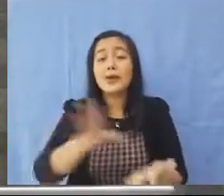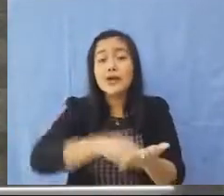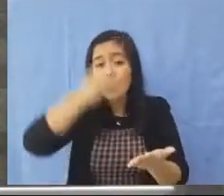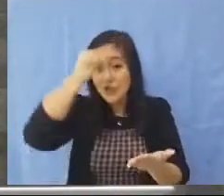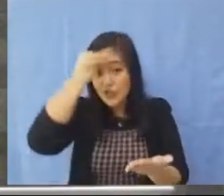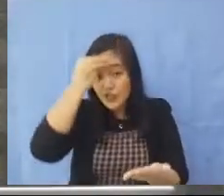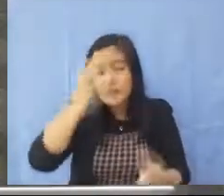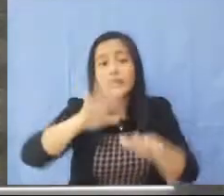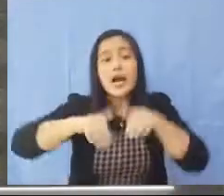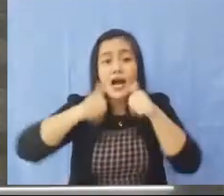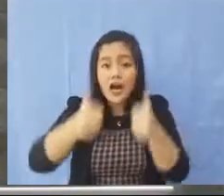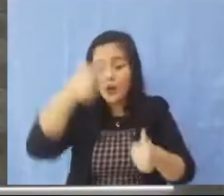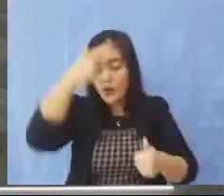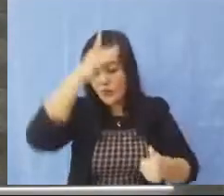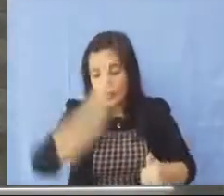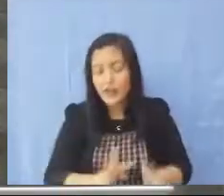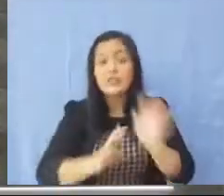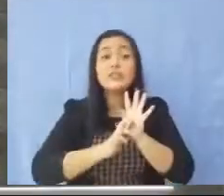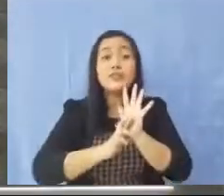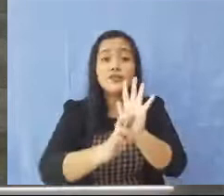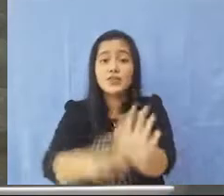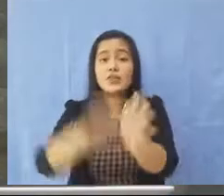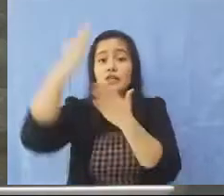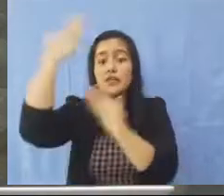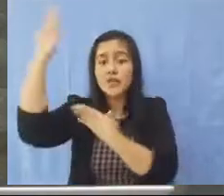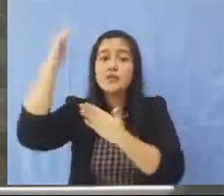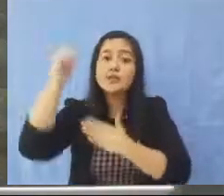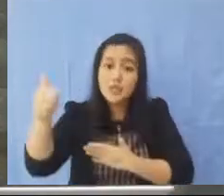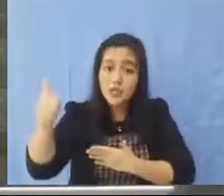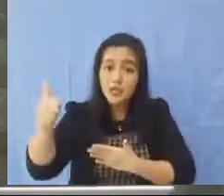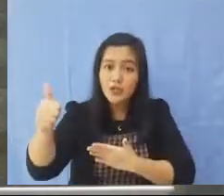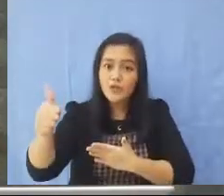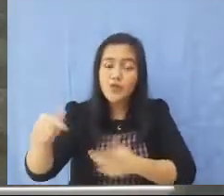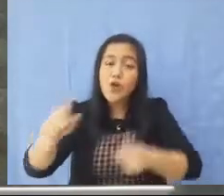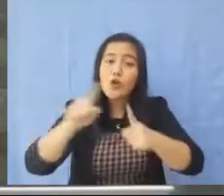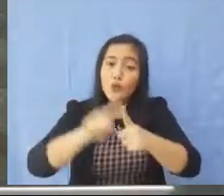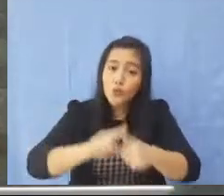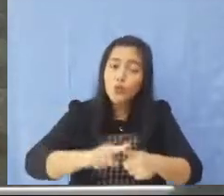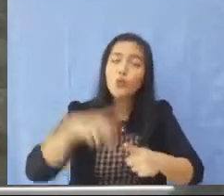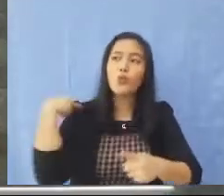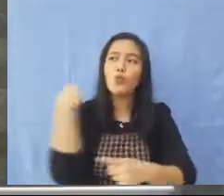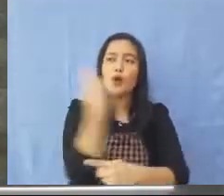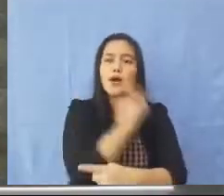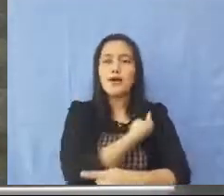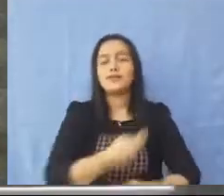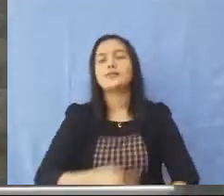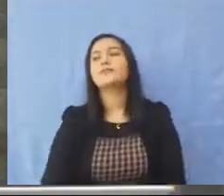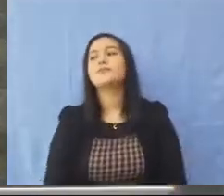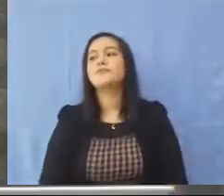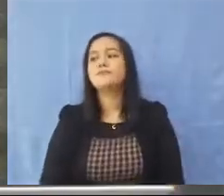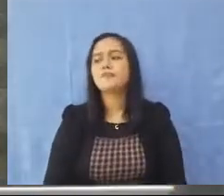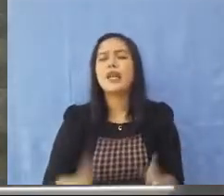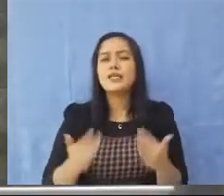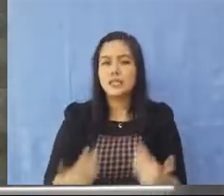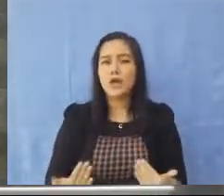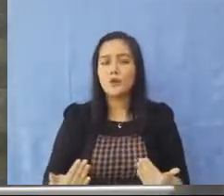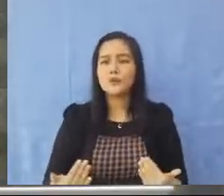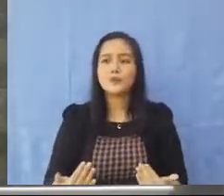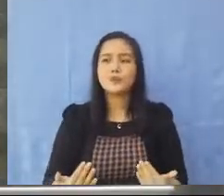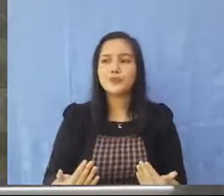ito. Alright? Napaka-importante po niya. Now, let's move on. Dun po sa sinabi ko po sa inyo kanina